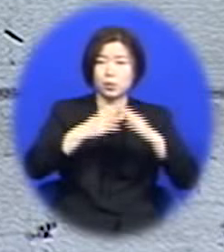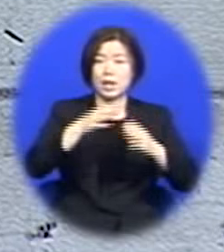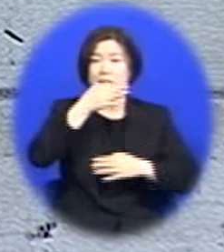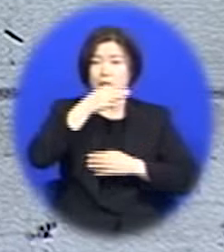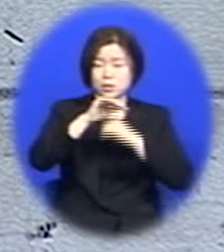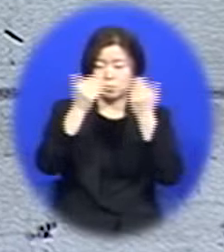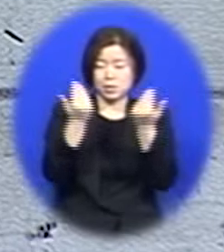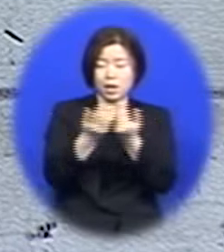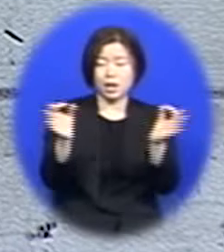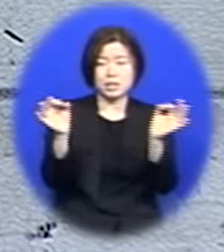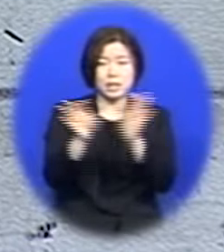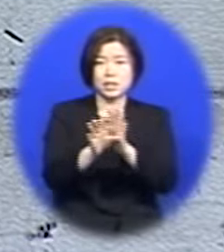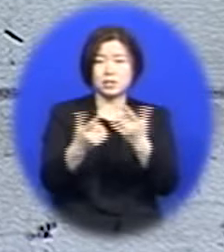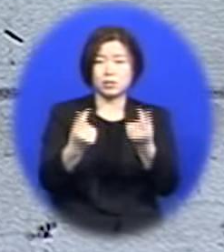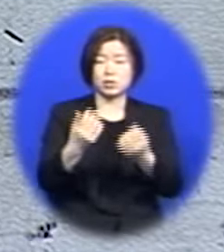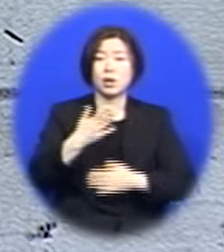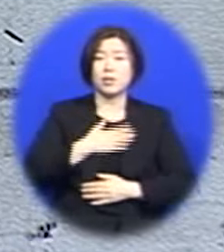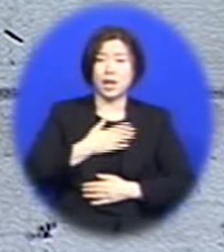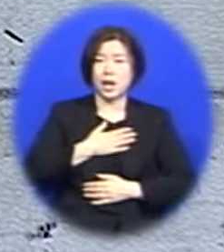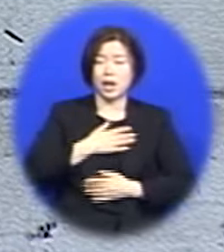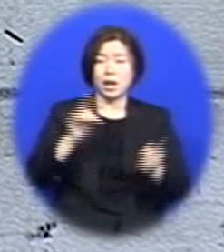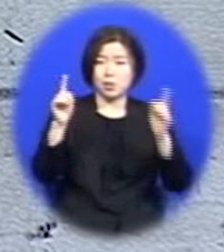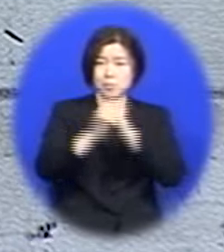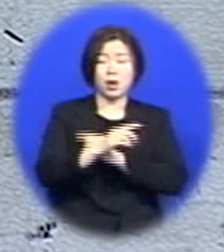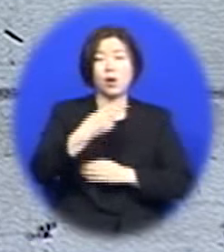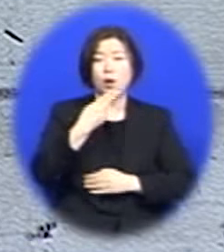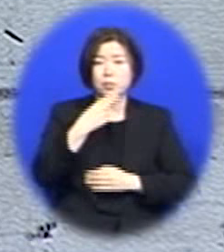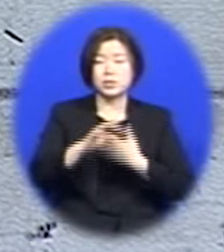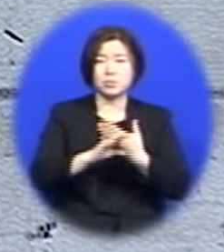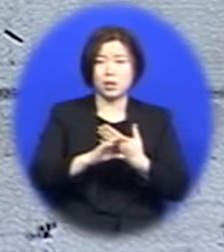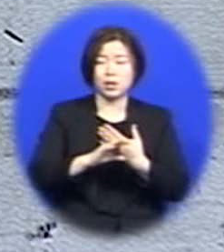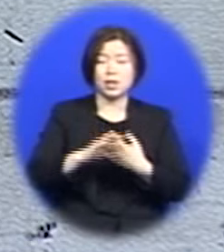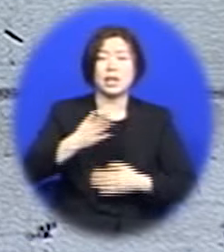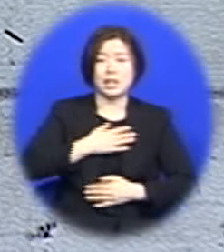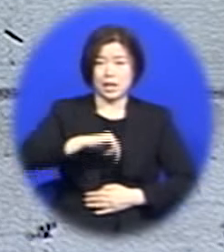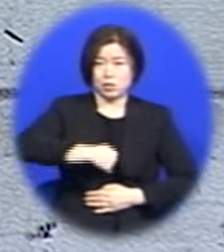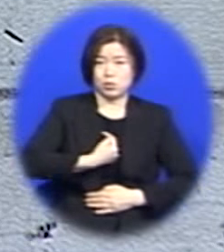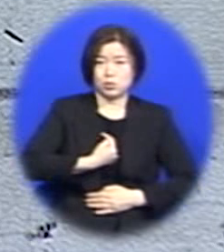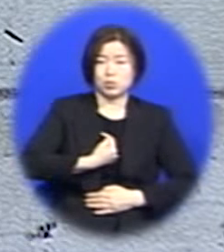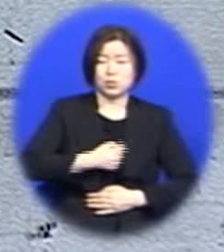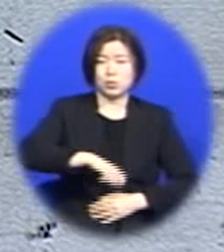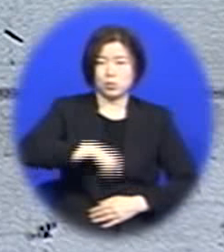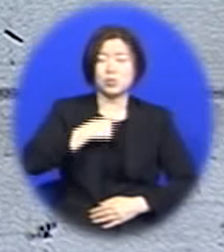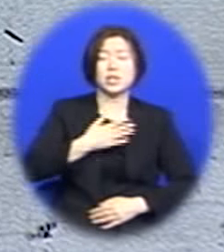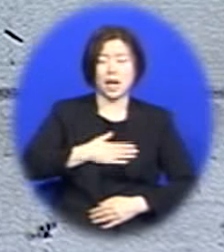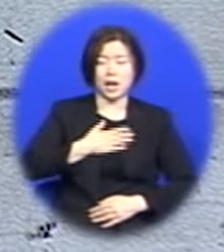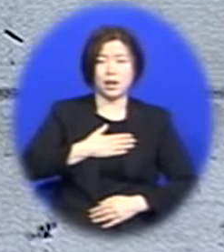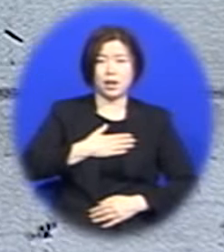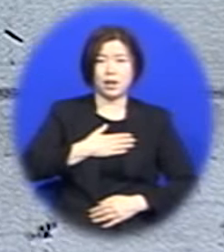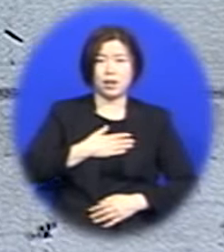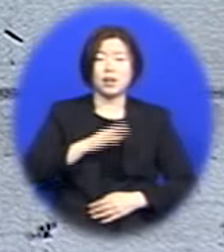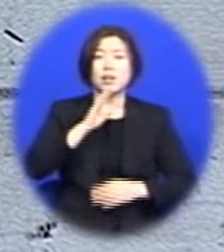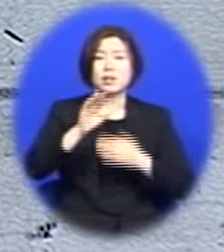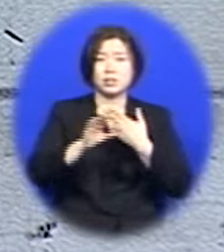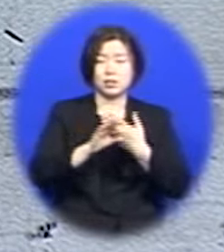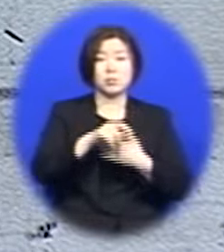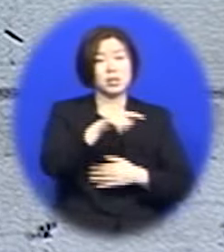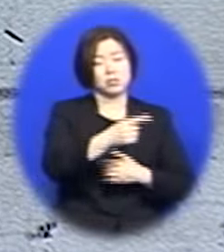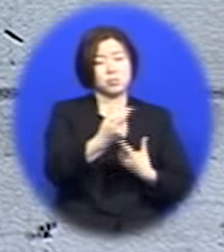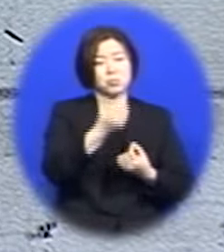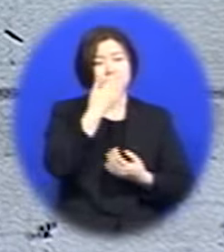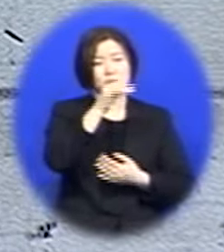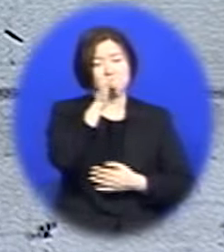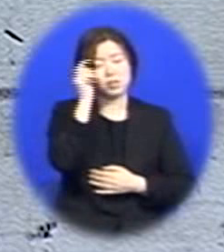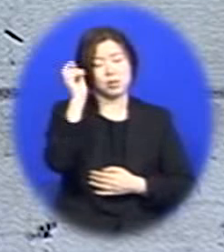역사가 내게는 안 일어났다. 우리가 알지요. 솔직히 알지요. 그러면 뭐 그럴 수도 있나